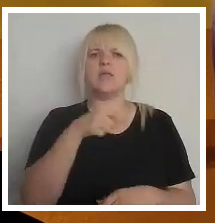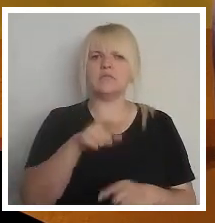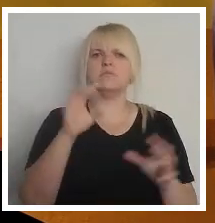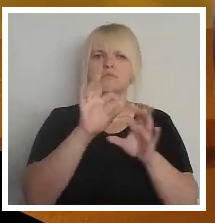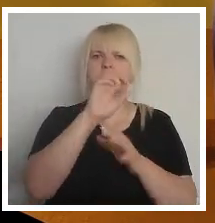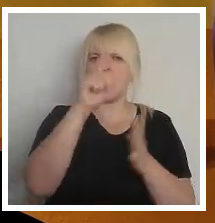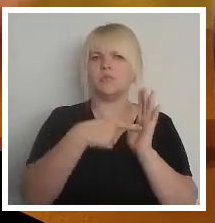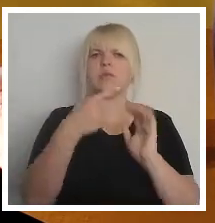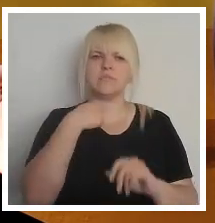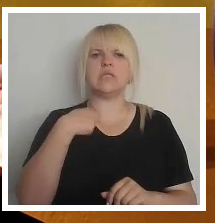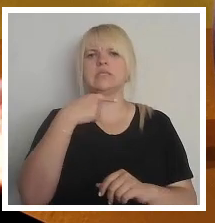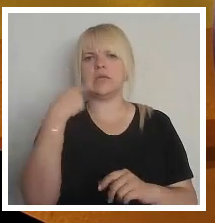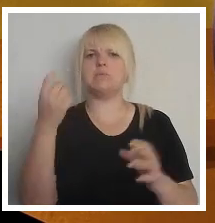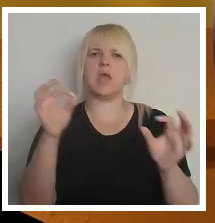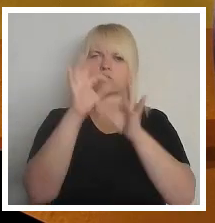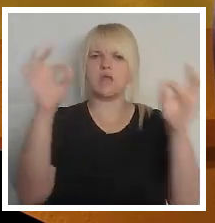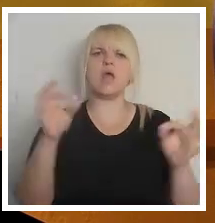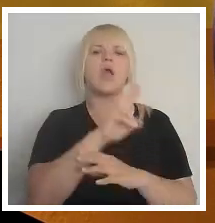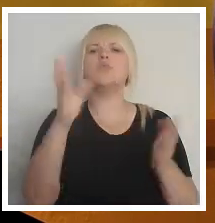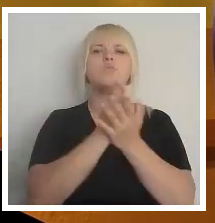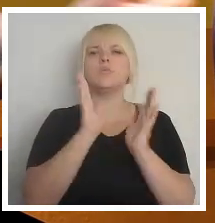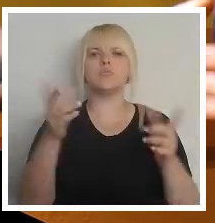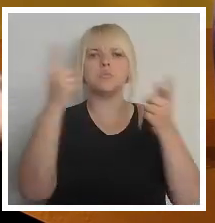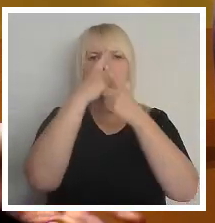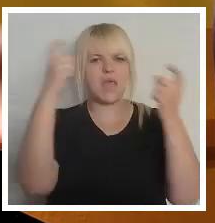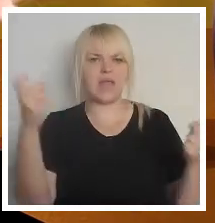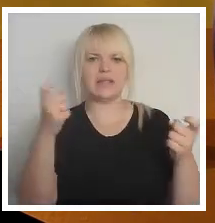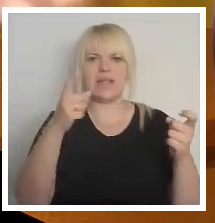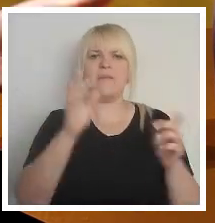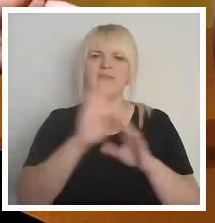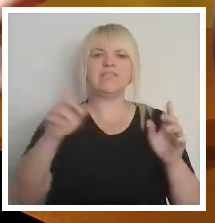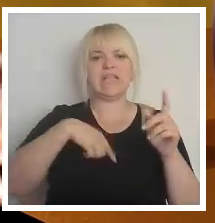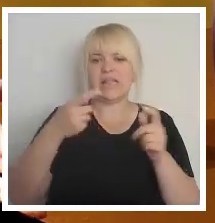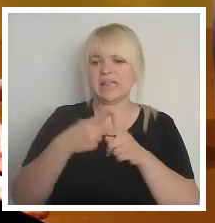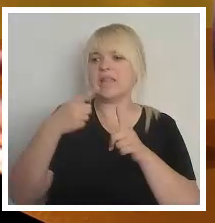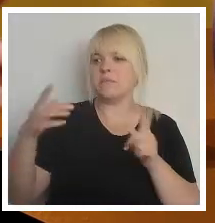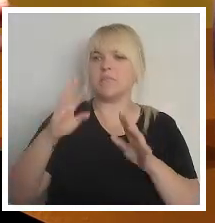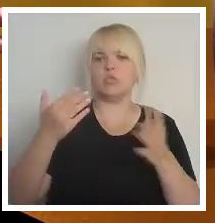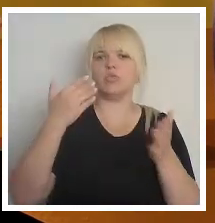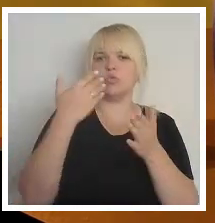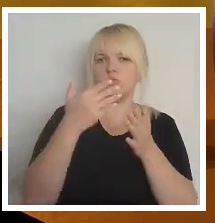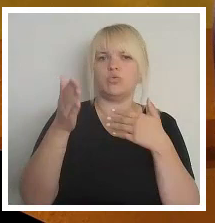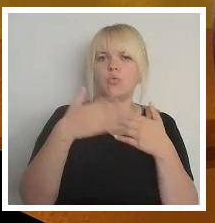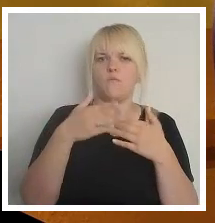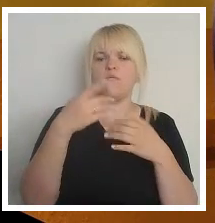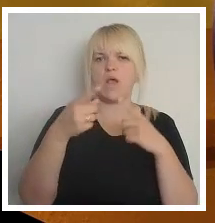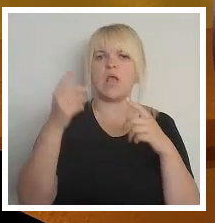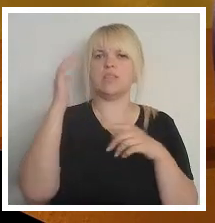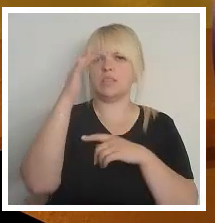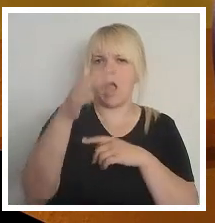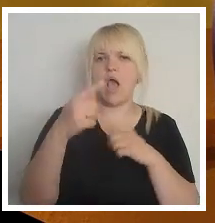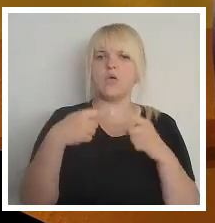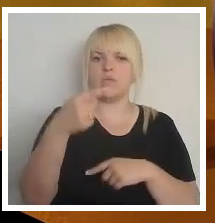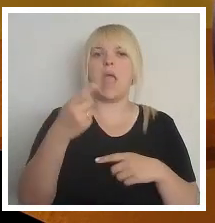kas notiktu ar medijiem, nu tādā ne ilgtermiņā, bet nu, jau tuvākajā nākotnē, ja